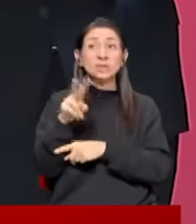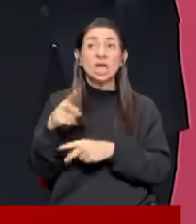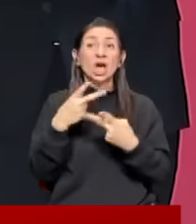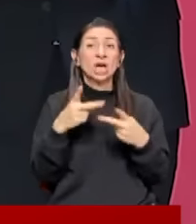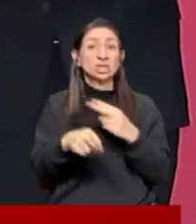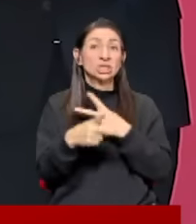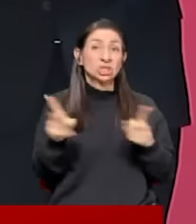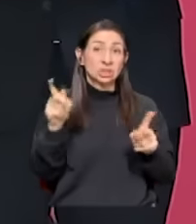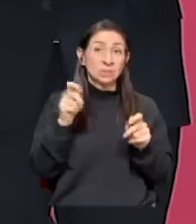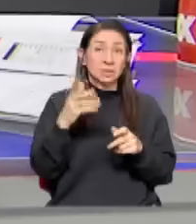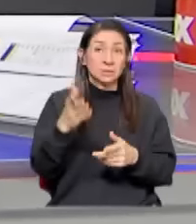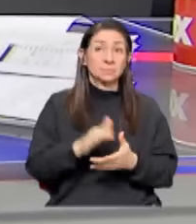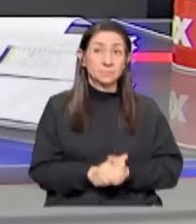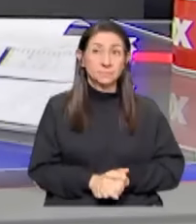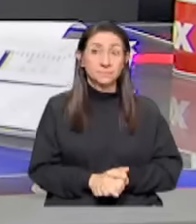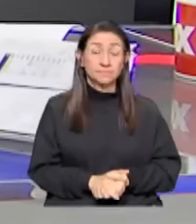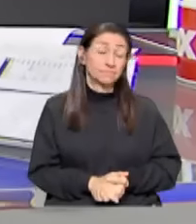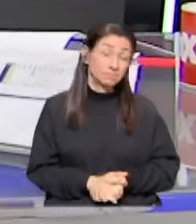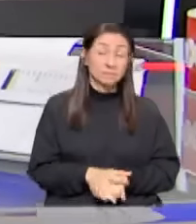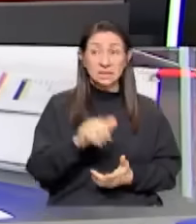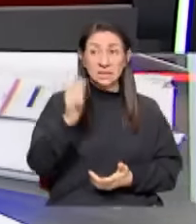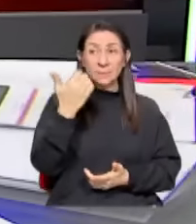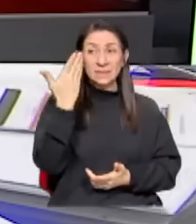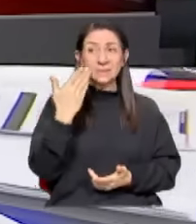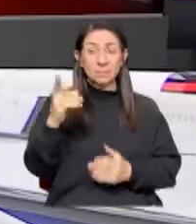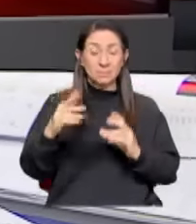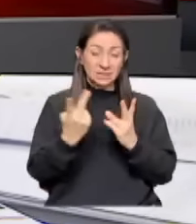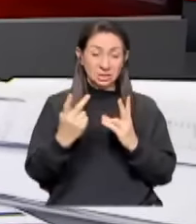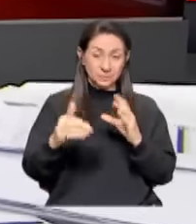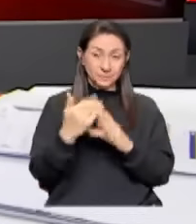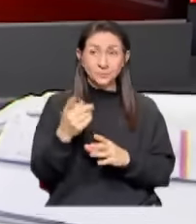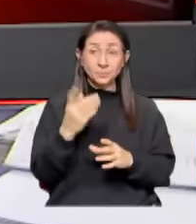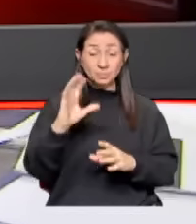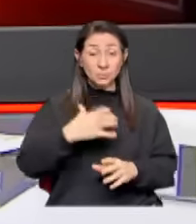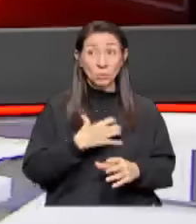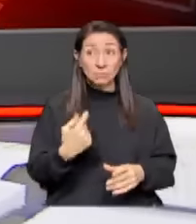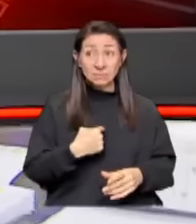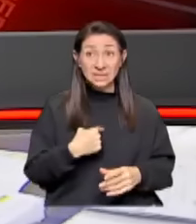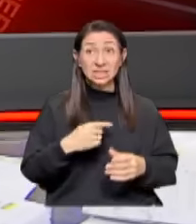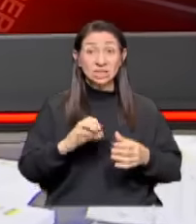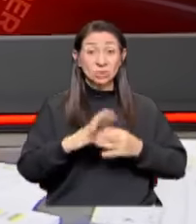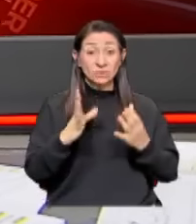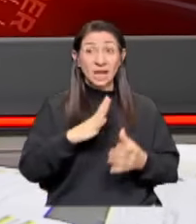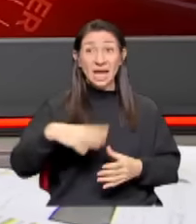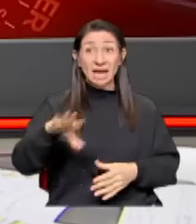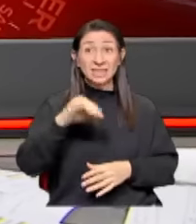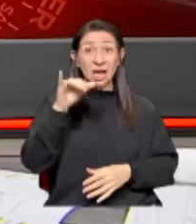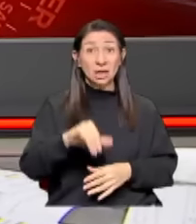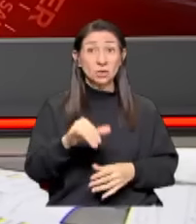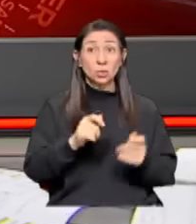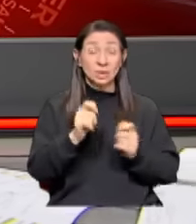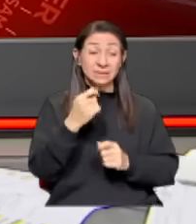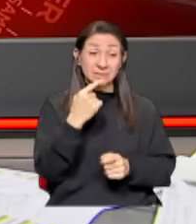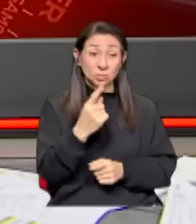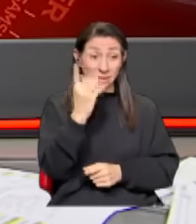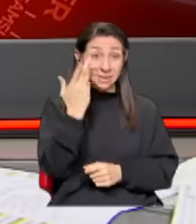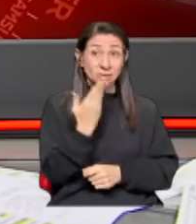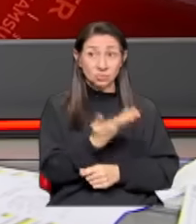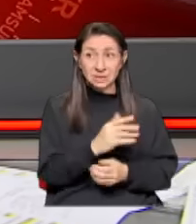açılışı yapıldı. Evet, kıymetli izleyicilerimizden gelen mesajlar. Patron biziz ve çaresi var, herkes aklını kullansın demiş bir